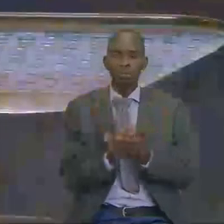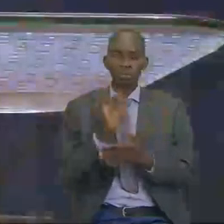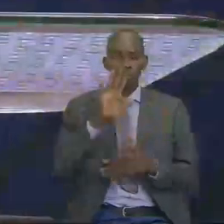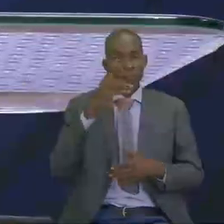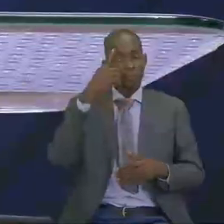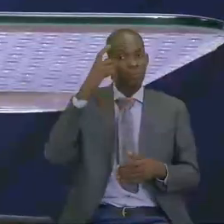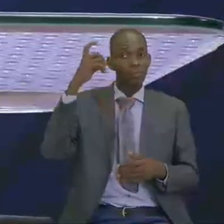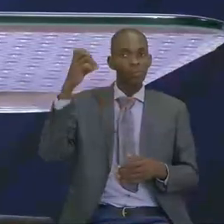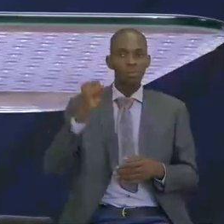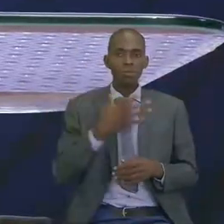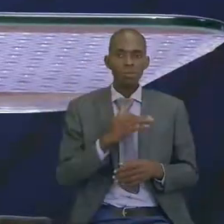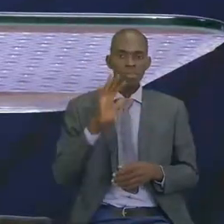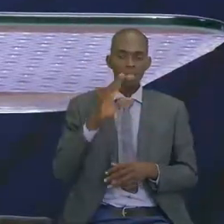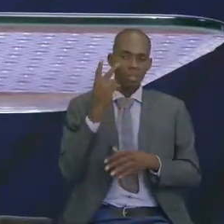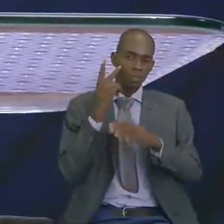que